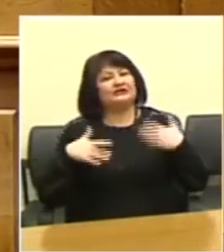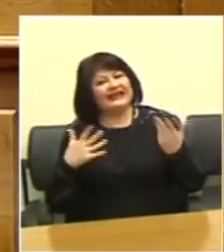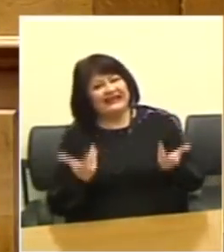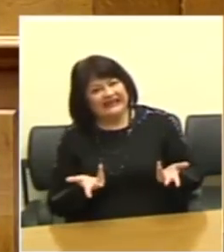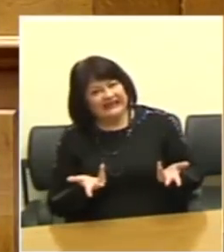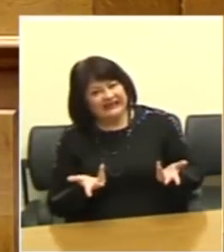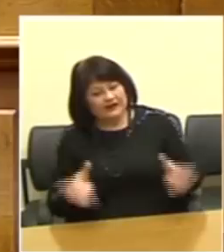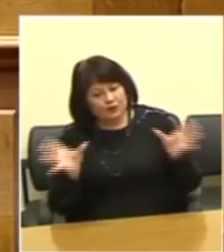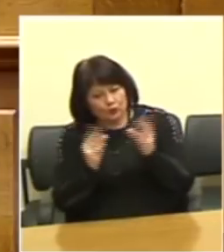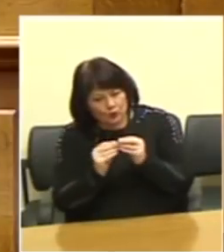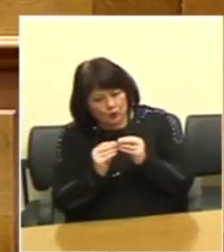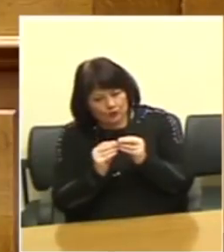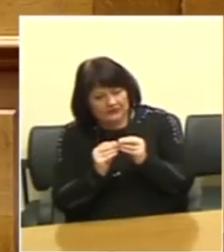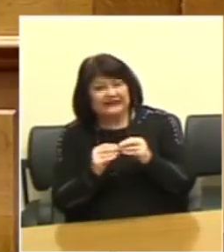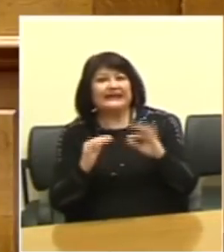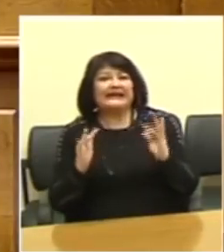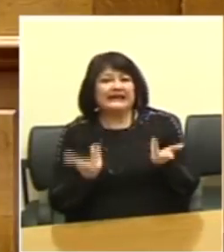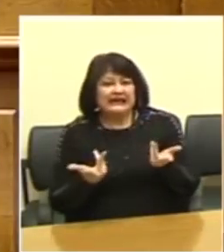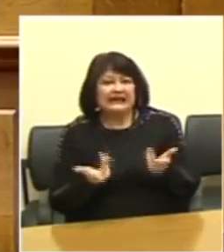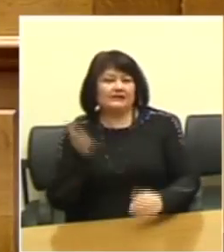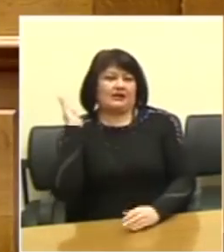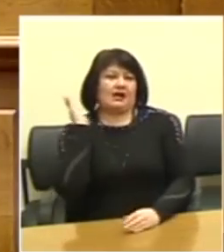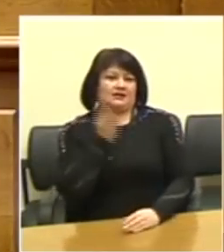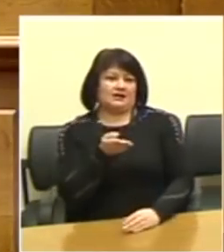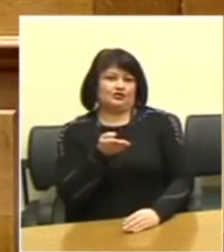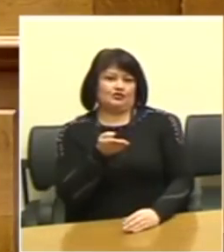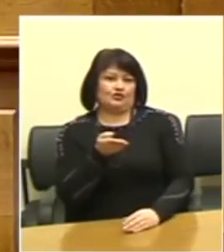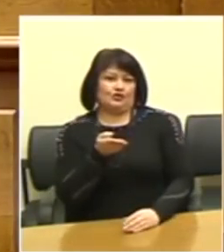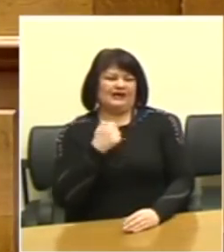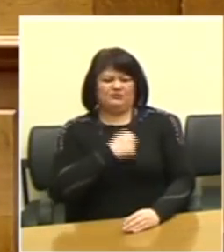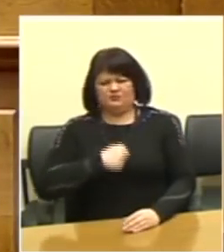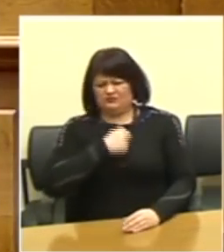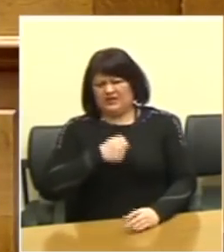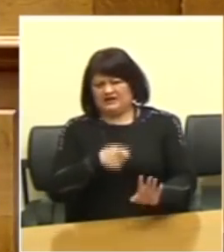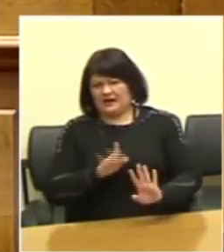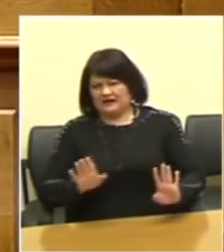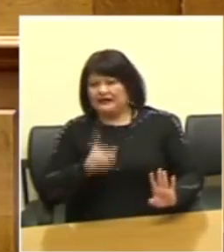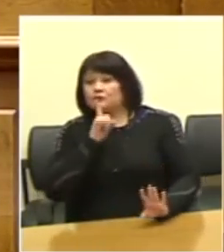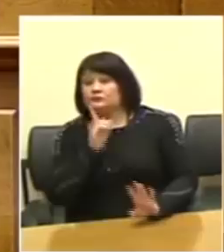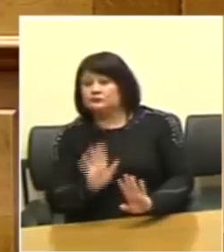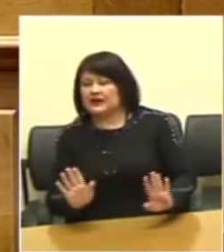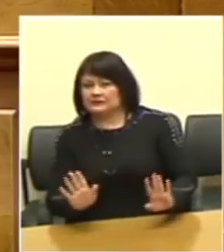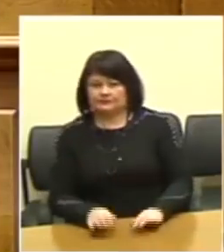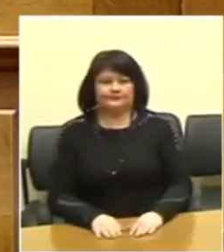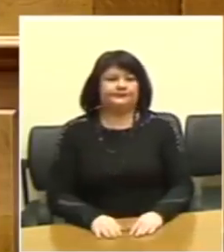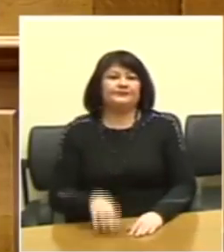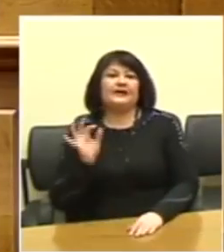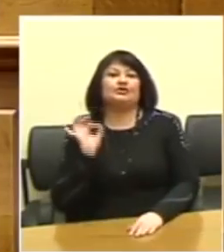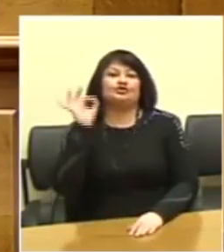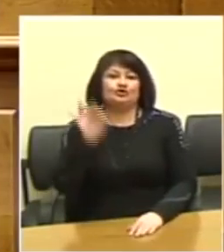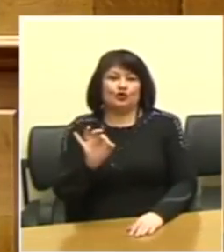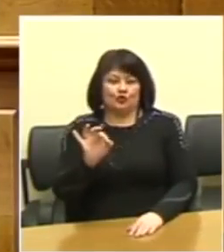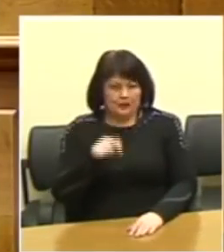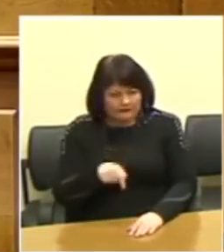στην ενσωμάτωση είτε στην καταστολή αυτής της δυσαρέσκειας. Εκεί αποσκοπούν τόσο οι